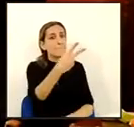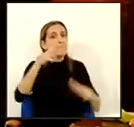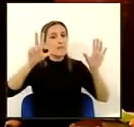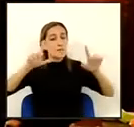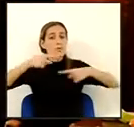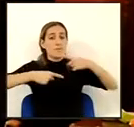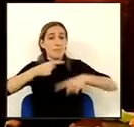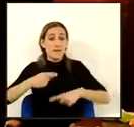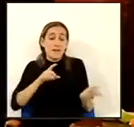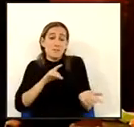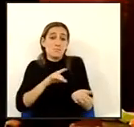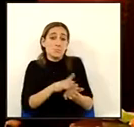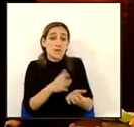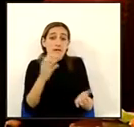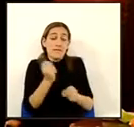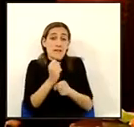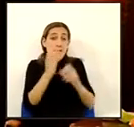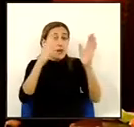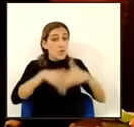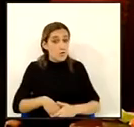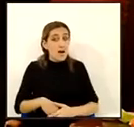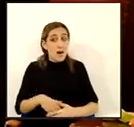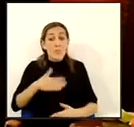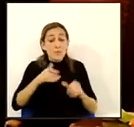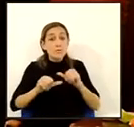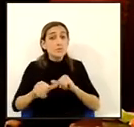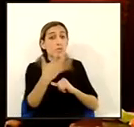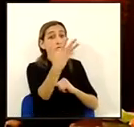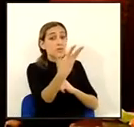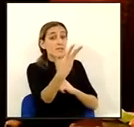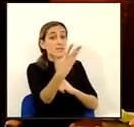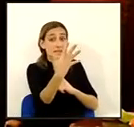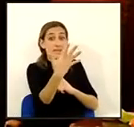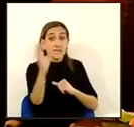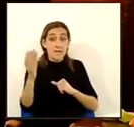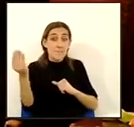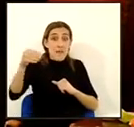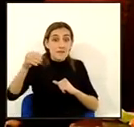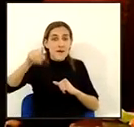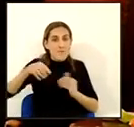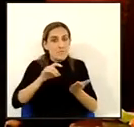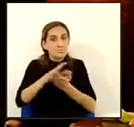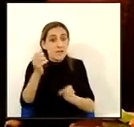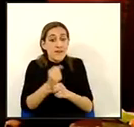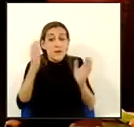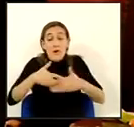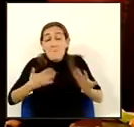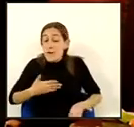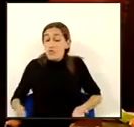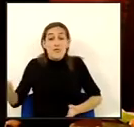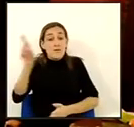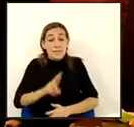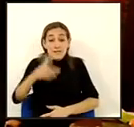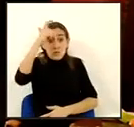han quedat sense feina, 528 famílies que igualment també poden quedar sense feina, Però insistim,